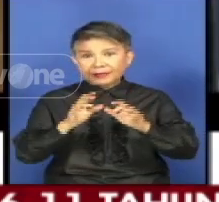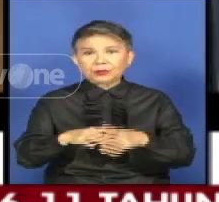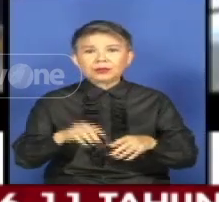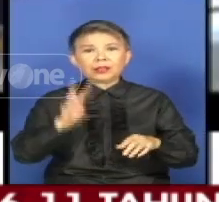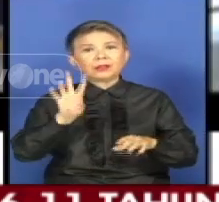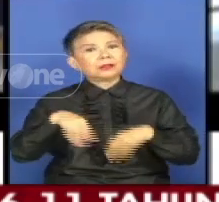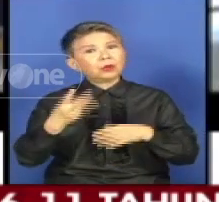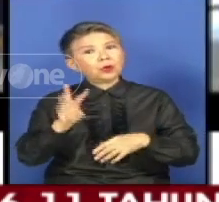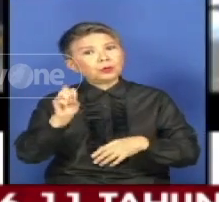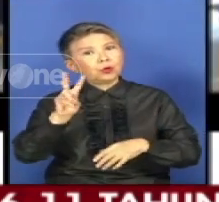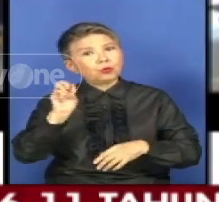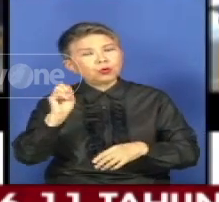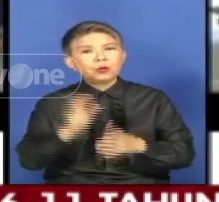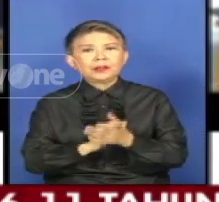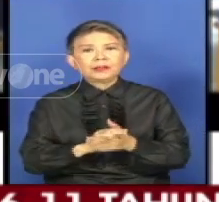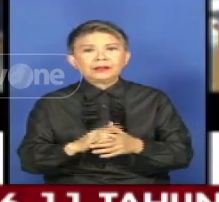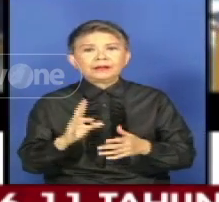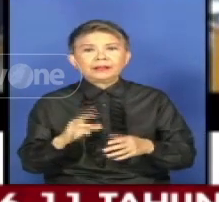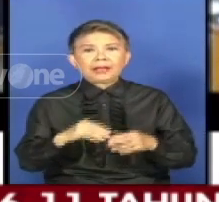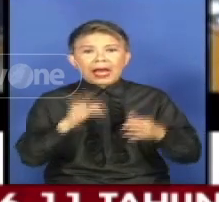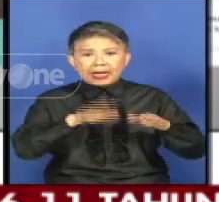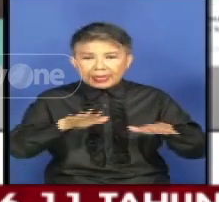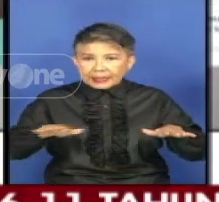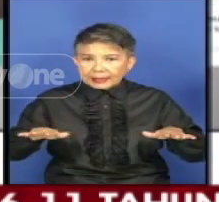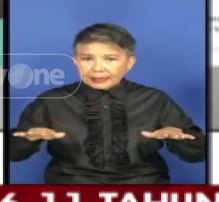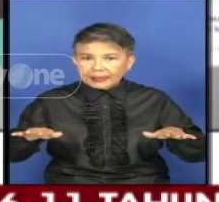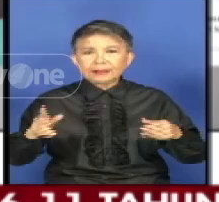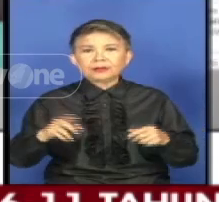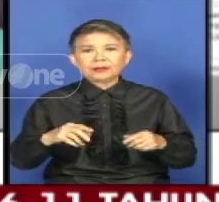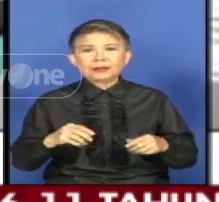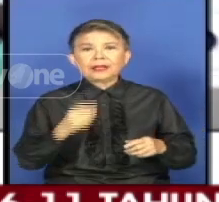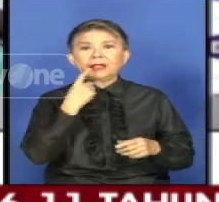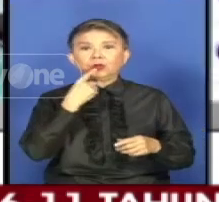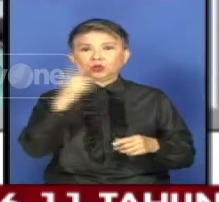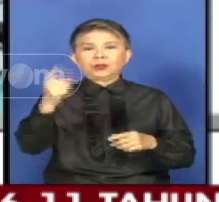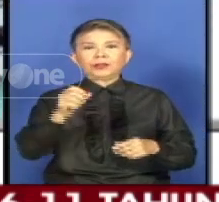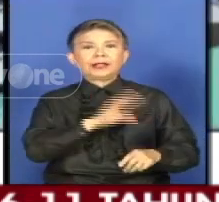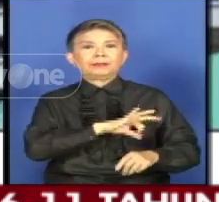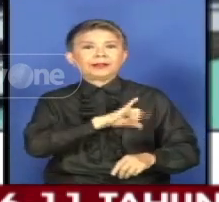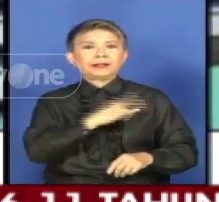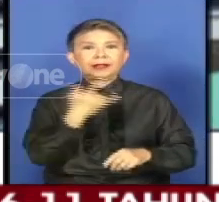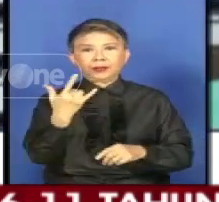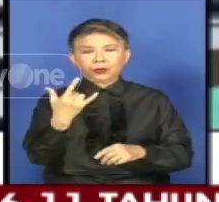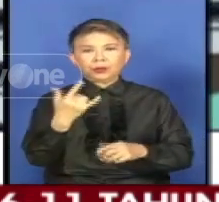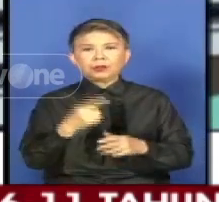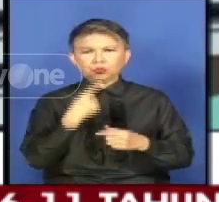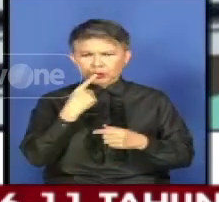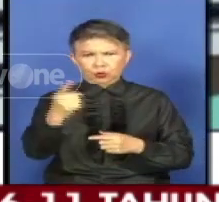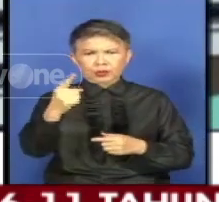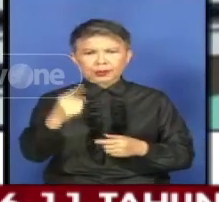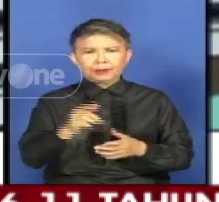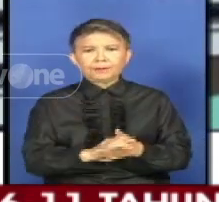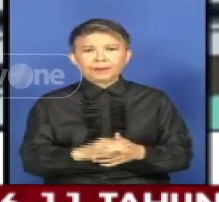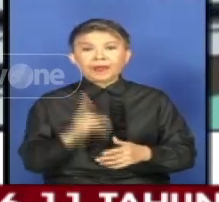2020, di mana pelaksanaan vaksinasi anak ini dilakukan berdasarkan instruksi dari Presiden Republik Indonesia Joko Widodo, di